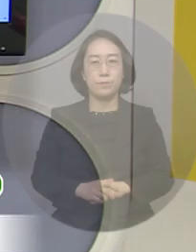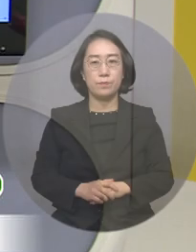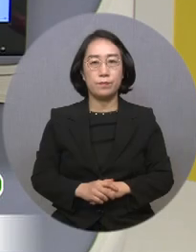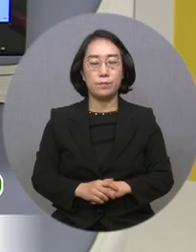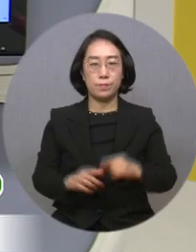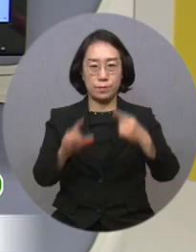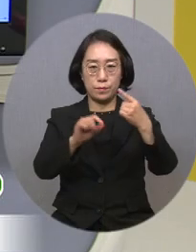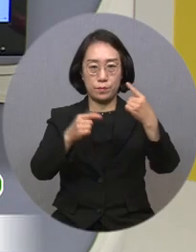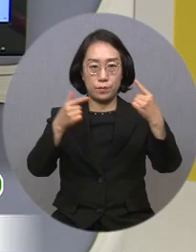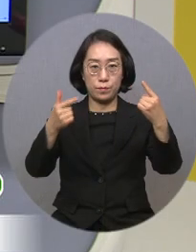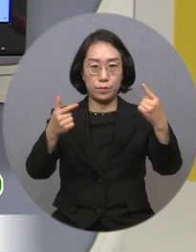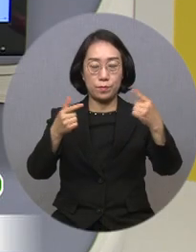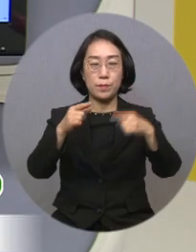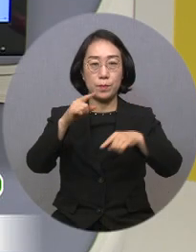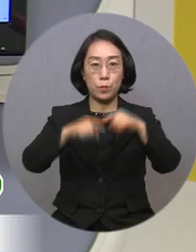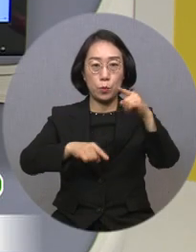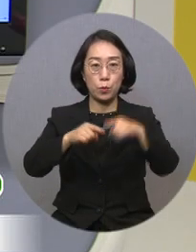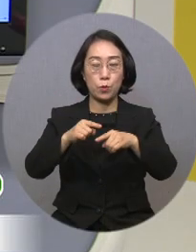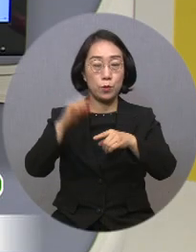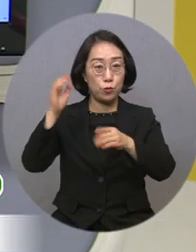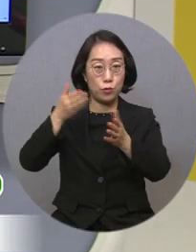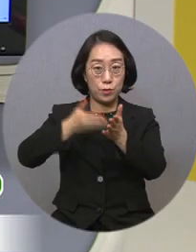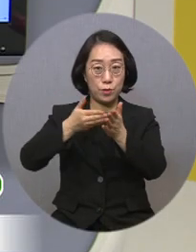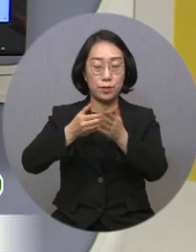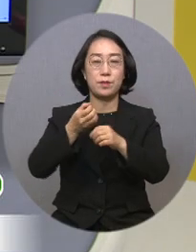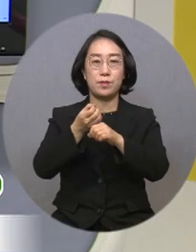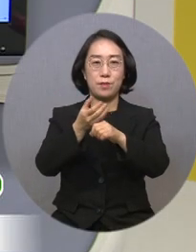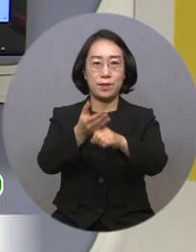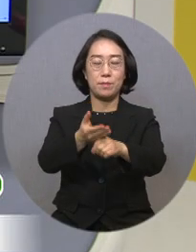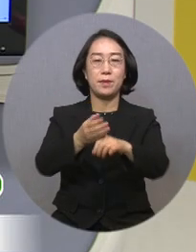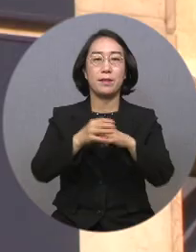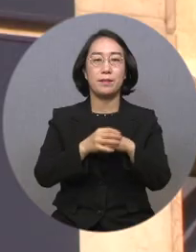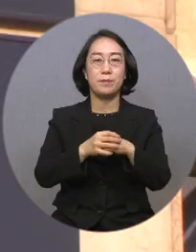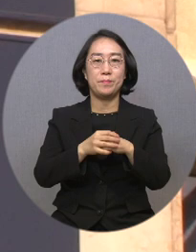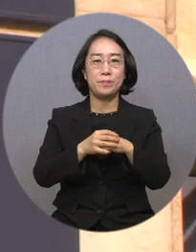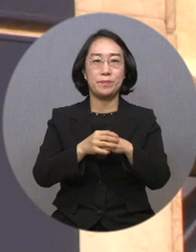1월 6일 목요일 만만한 뉴스는 지역 네트워크 소식으로 함께합니다.